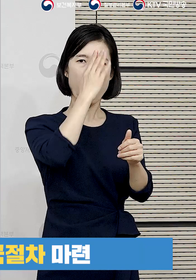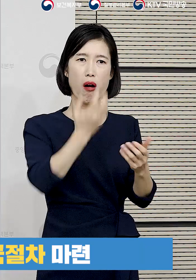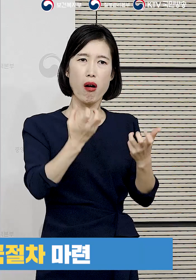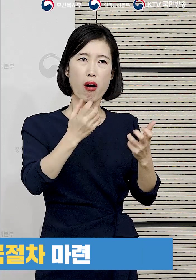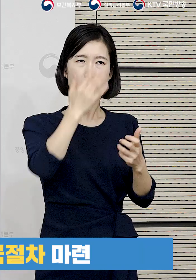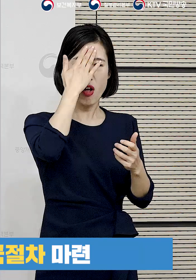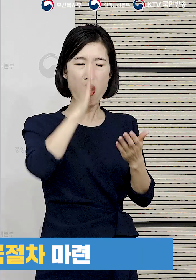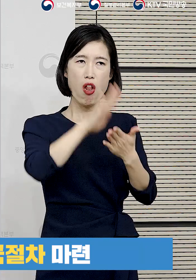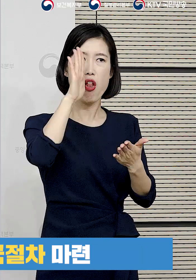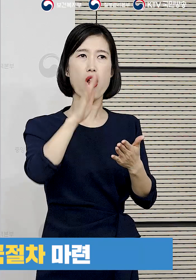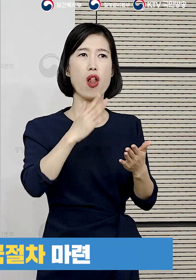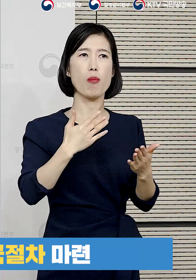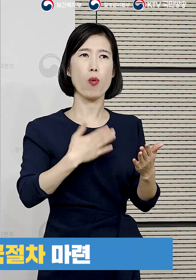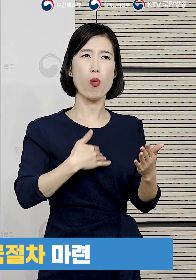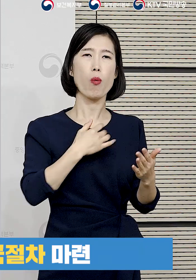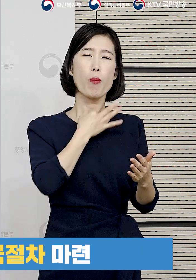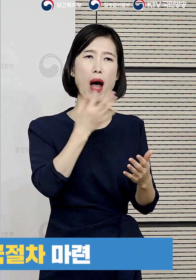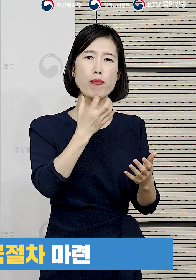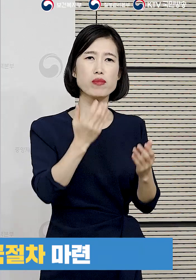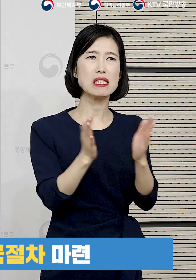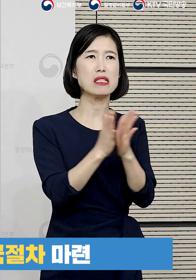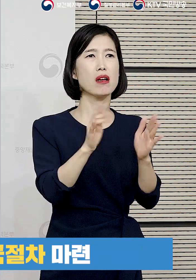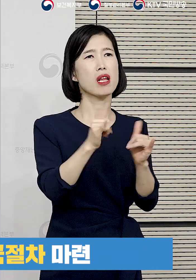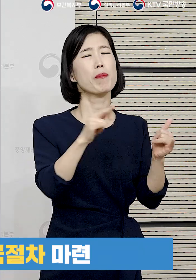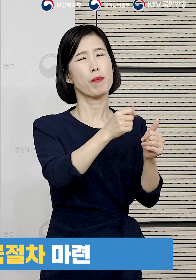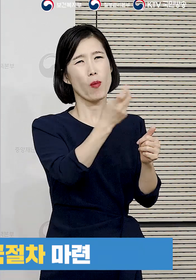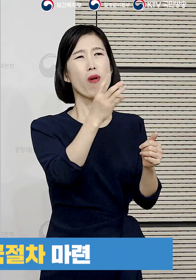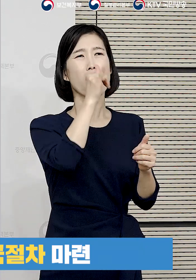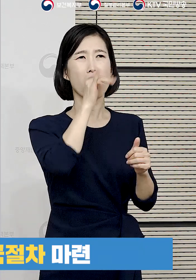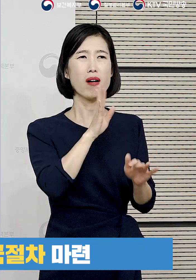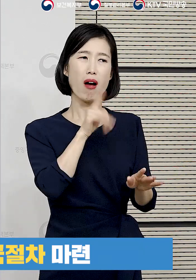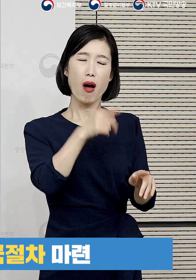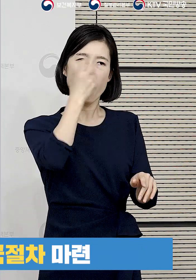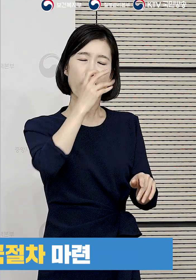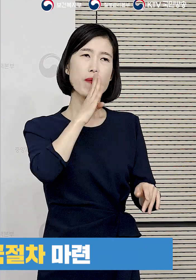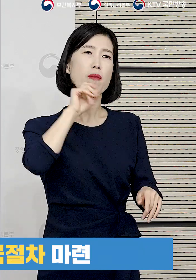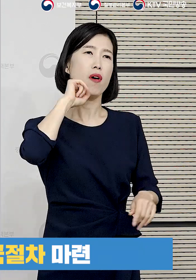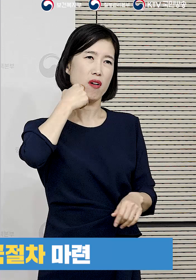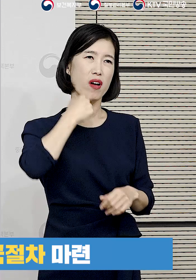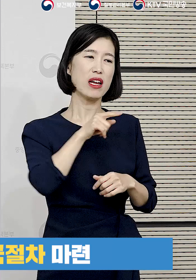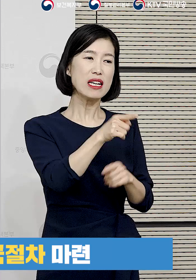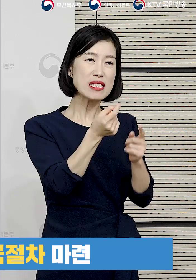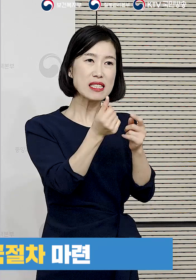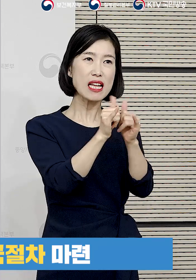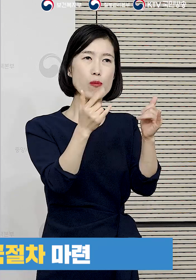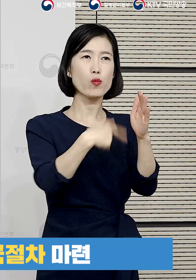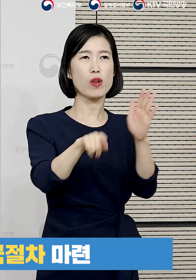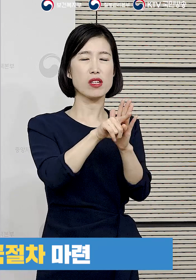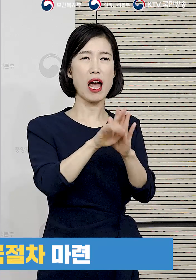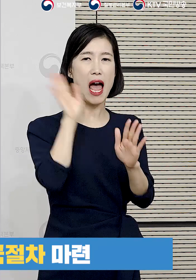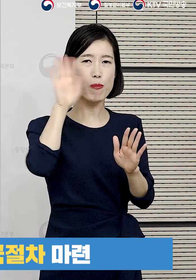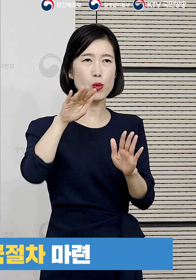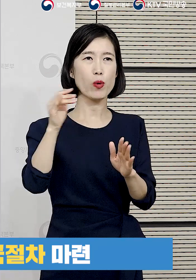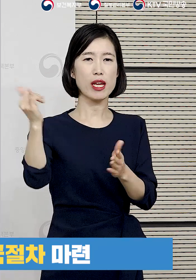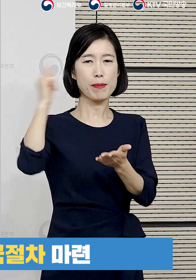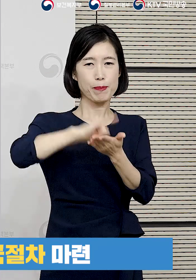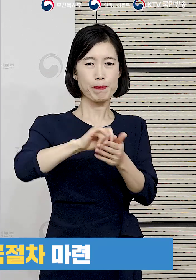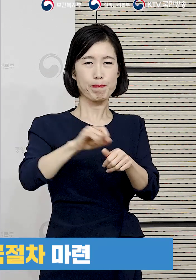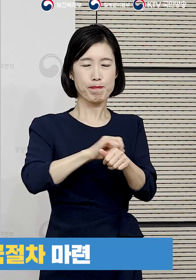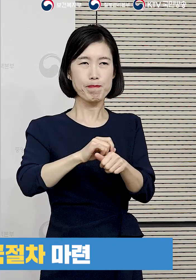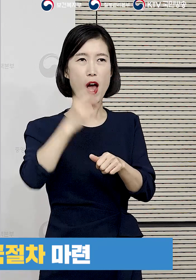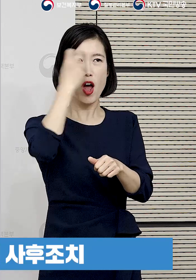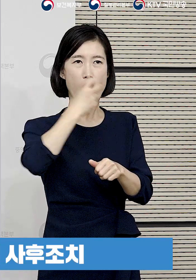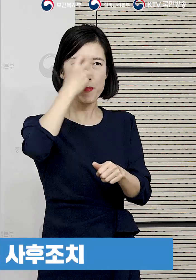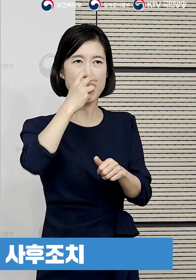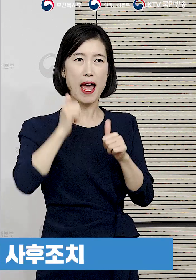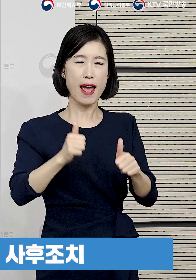관련되어서는 사실은 이제 관리상에 좀 어려움들이 항상 있습니다. 그래서 이런 경우를 대비해서 특별 입국 절차가 이제 마련이 된